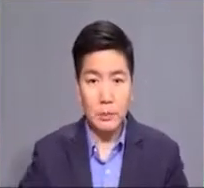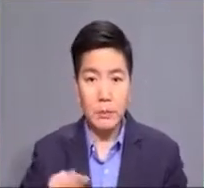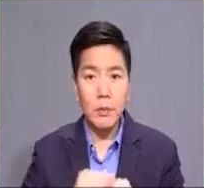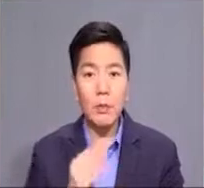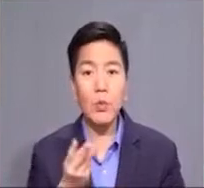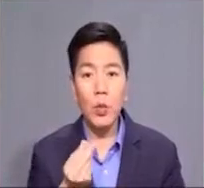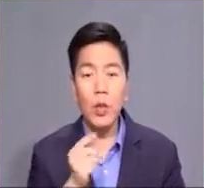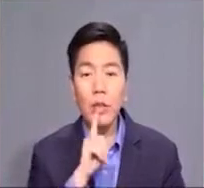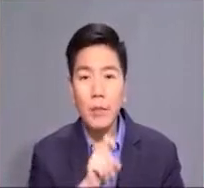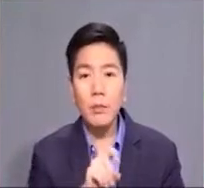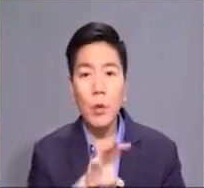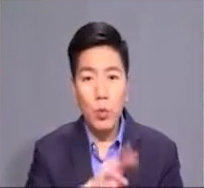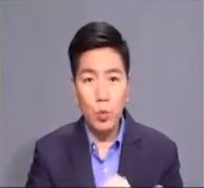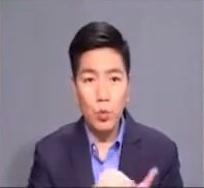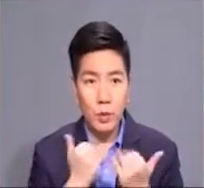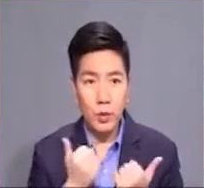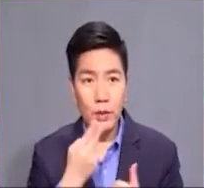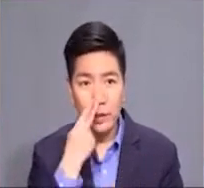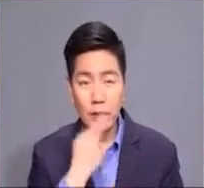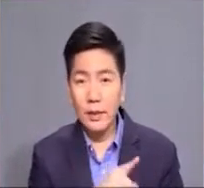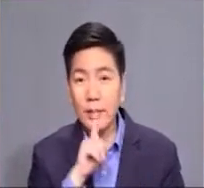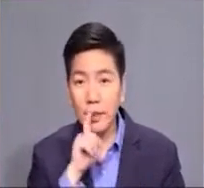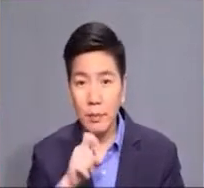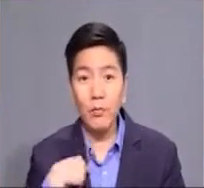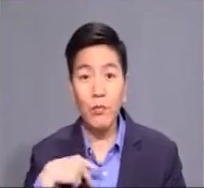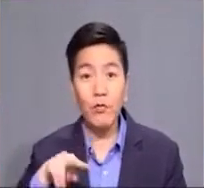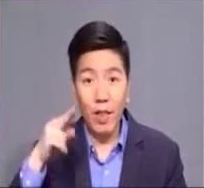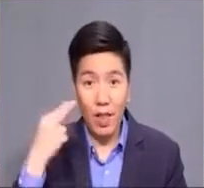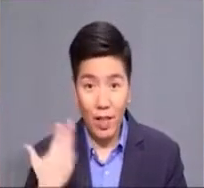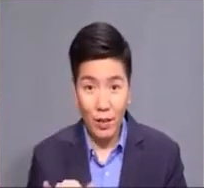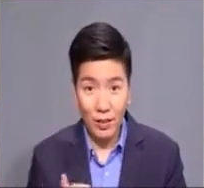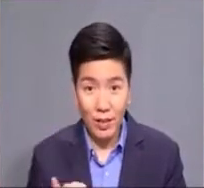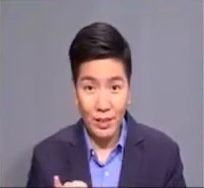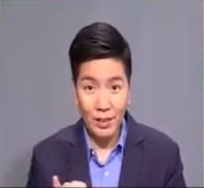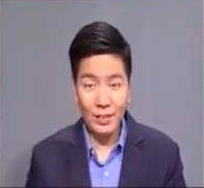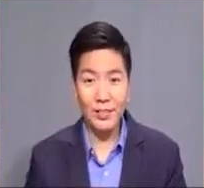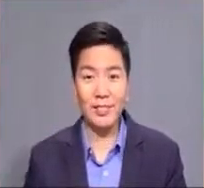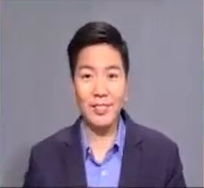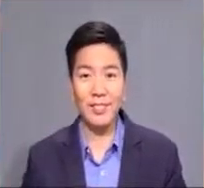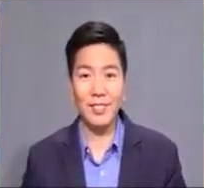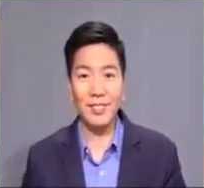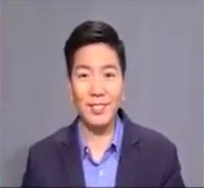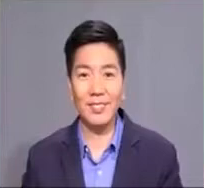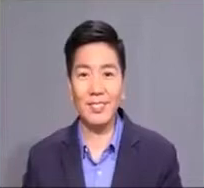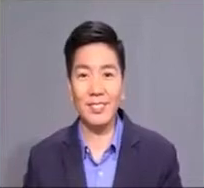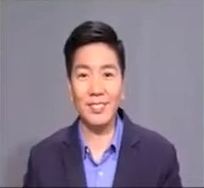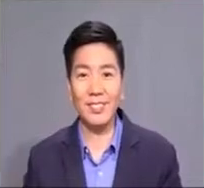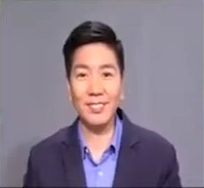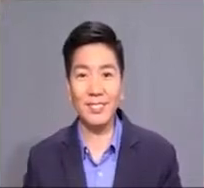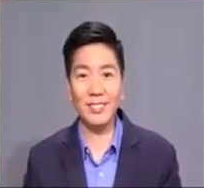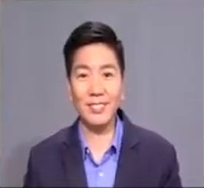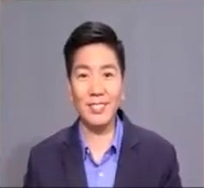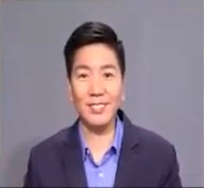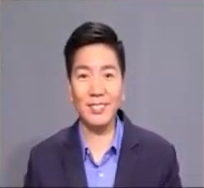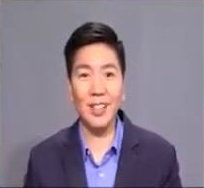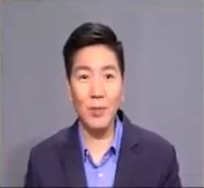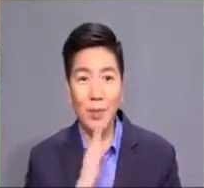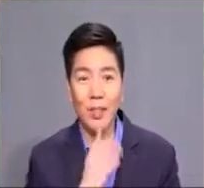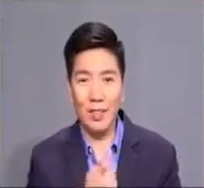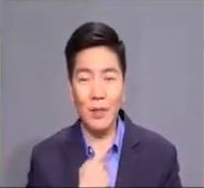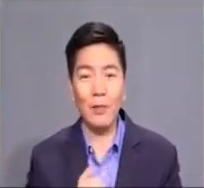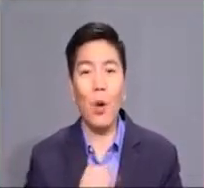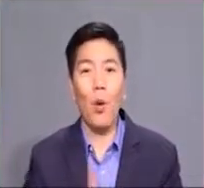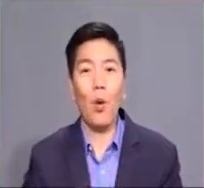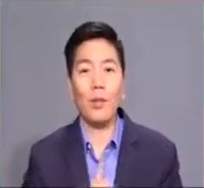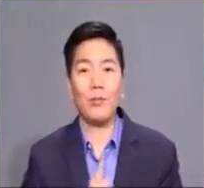ไหร่ แล้วที่พี่ตมูลเขาถามเมื่อกี้บอกว่ามีแฟนหรือยังเนี่ย อันนี้อยากรู้จังเลย ถ้าพี่ถามหนูก็ต้องบอกว่าโ